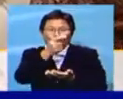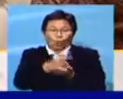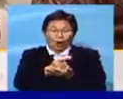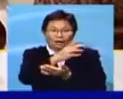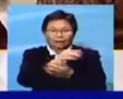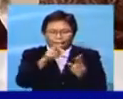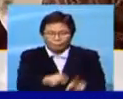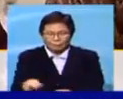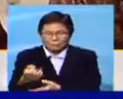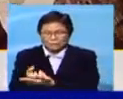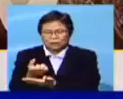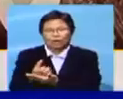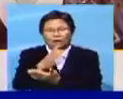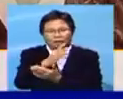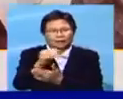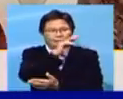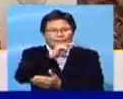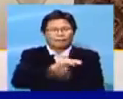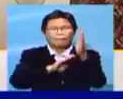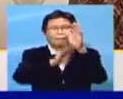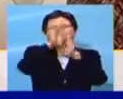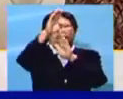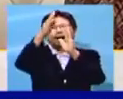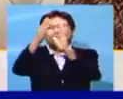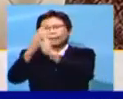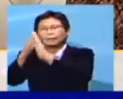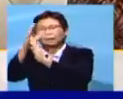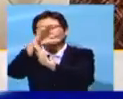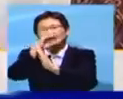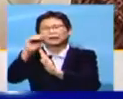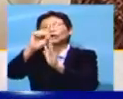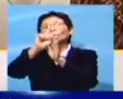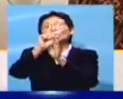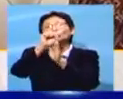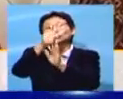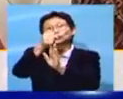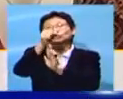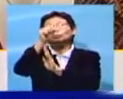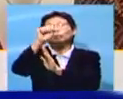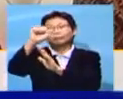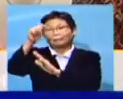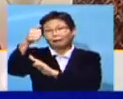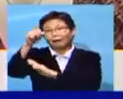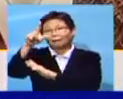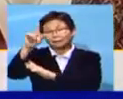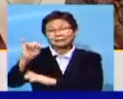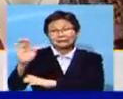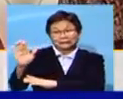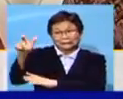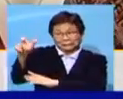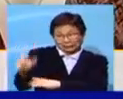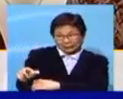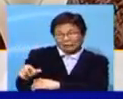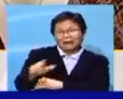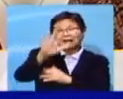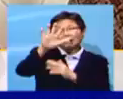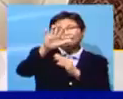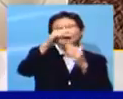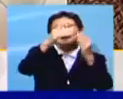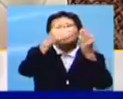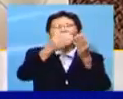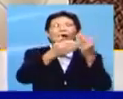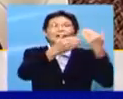perancangan ekonomi serta menteri pembangunan Bandar dan sumber asli Selain itu beliau turut juga memegang lima portfolio